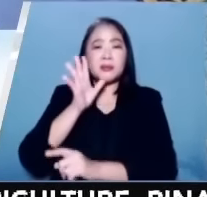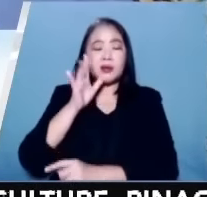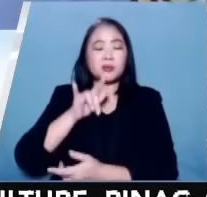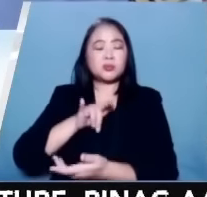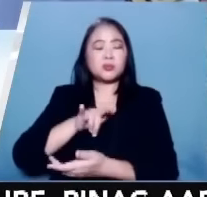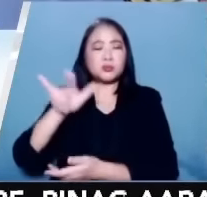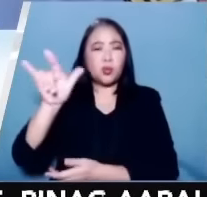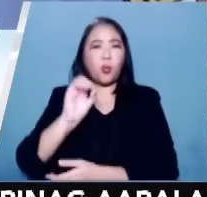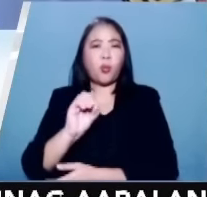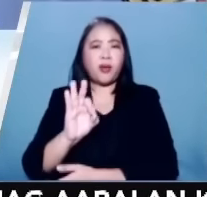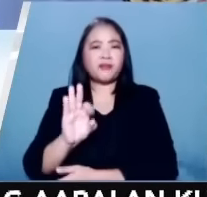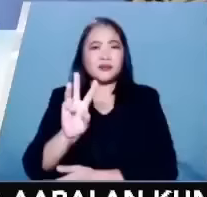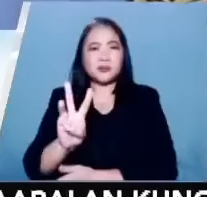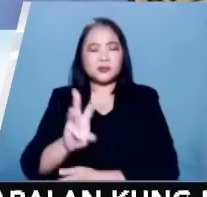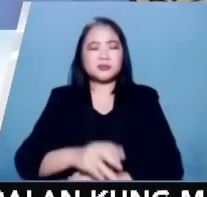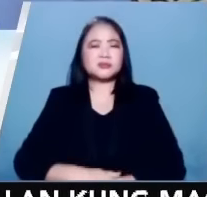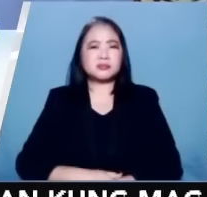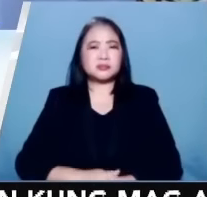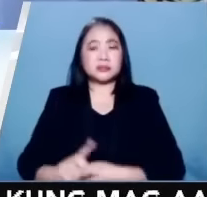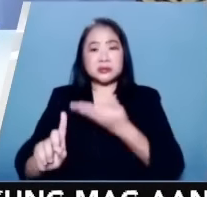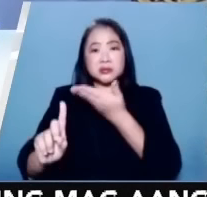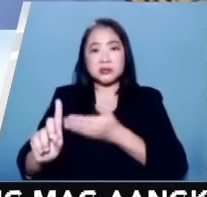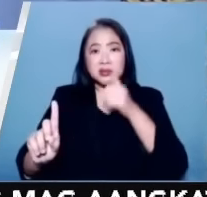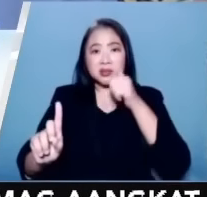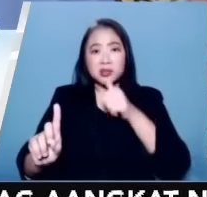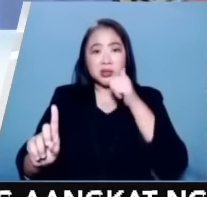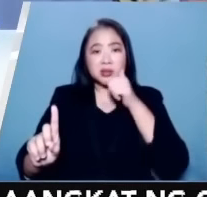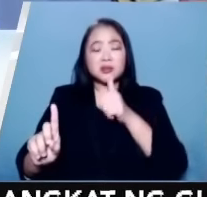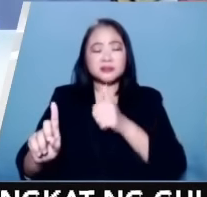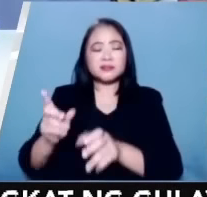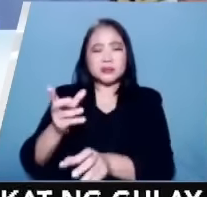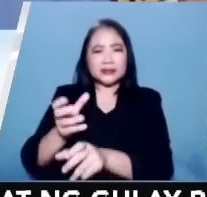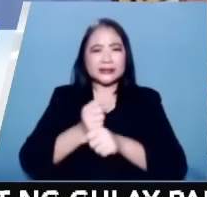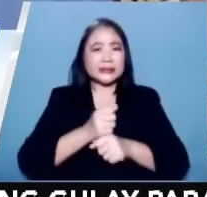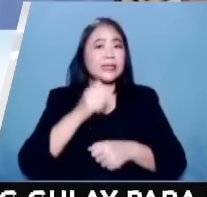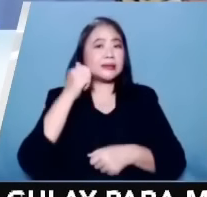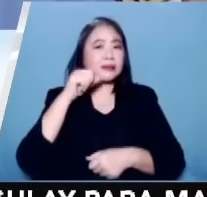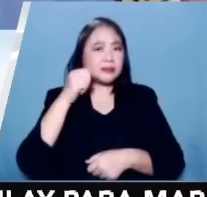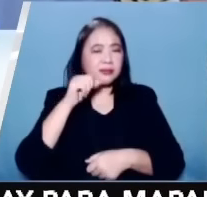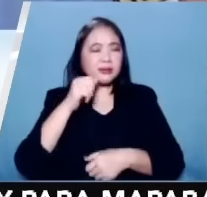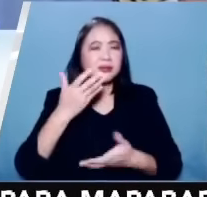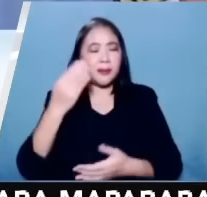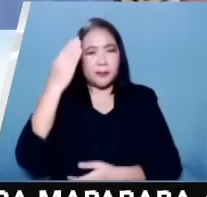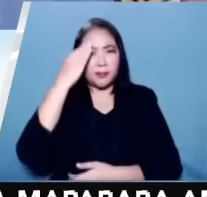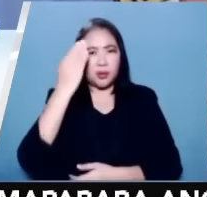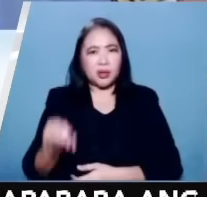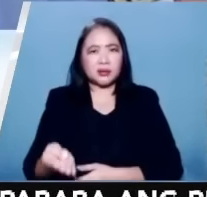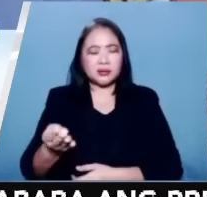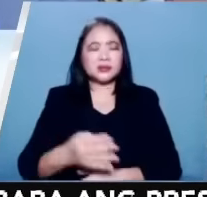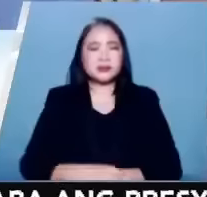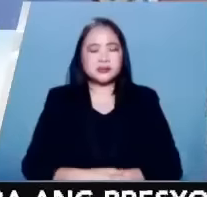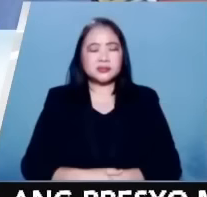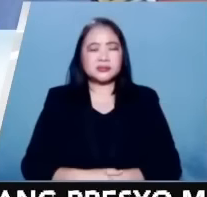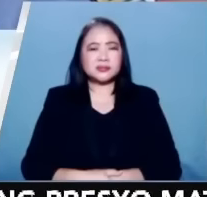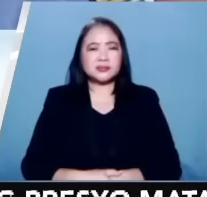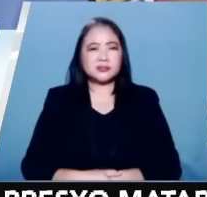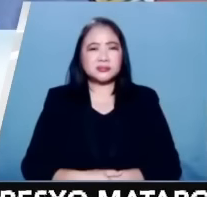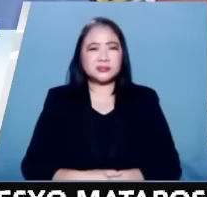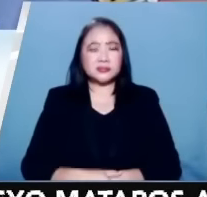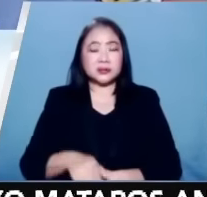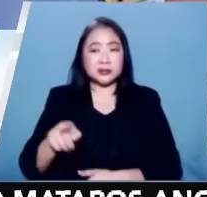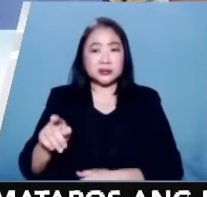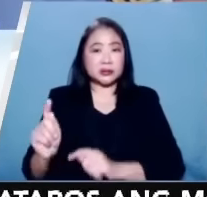victim ay ah kinupkop ng kanyang tita sa Bulacan at nung nakatira na roon sa Bulacan ay